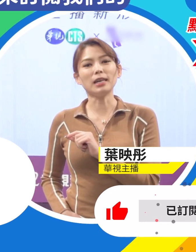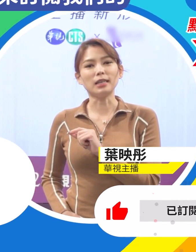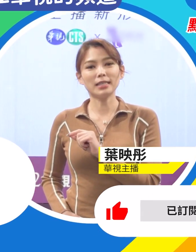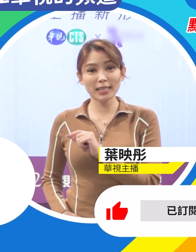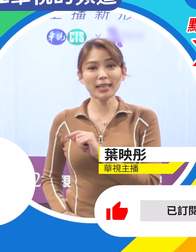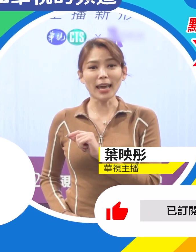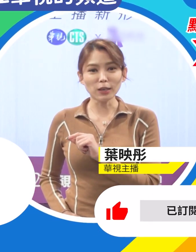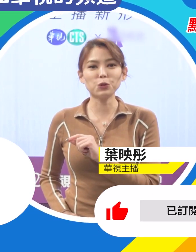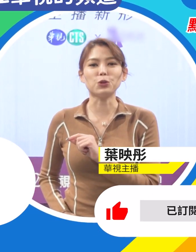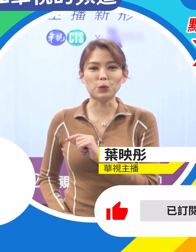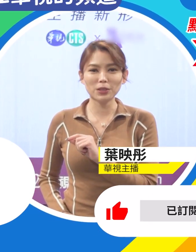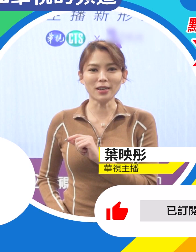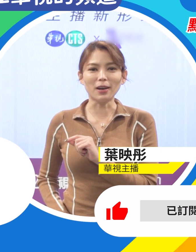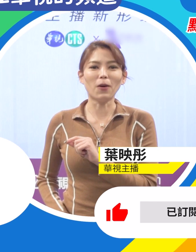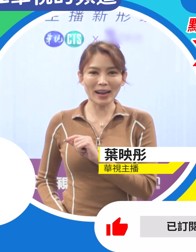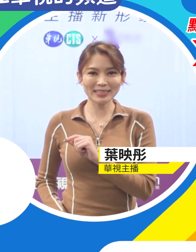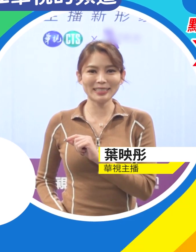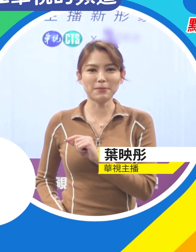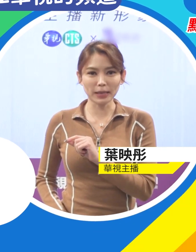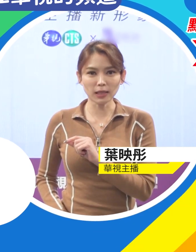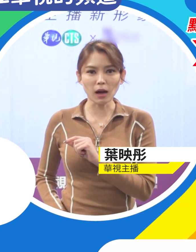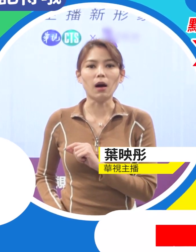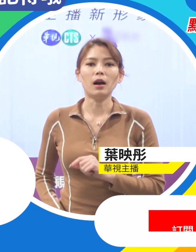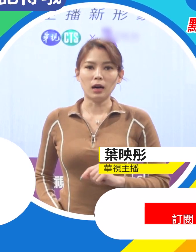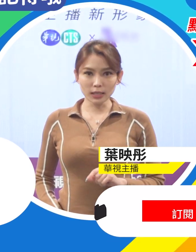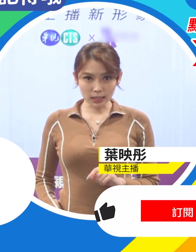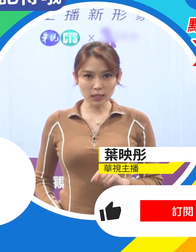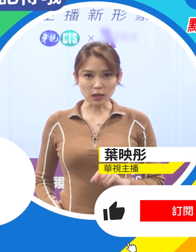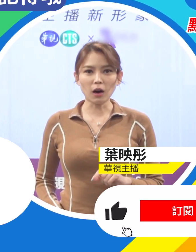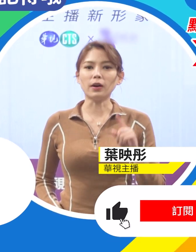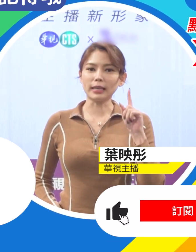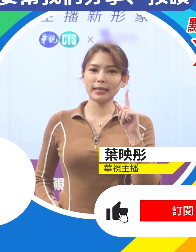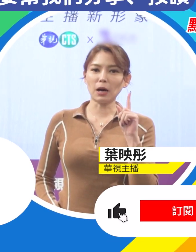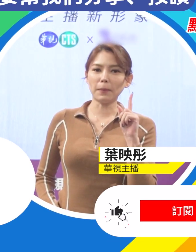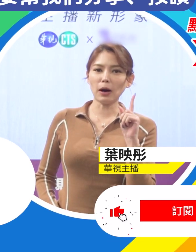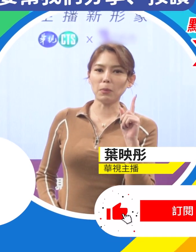我们的 CH52 华视的频道，而且